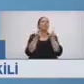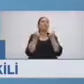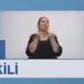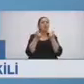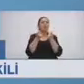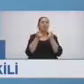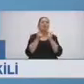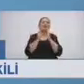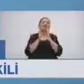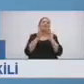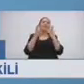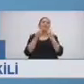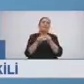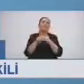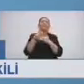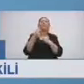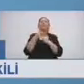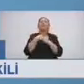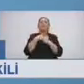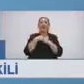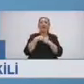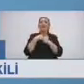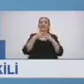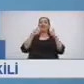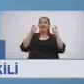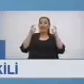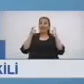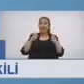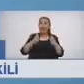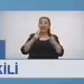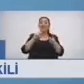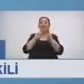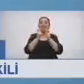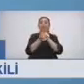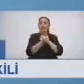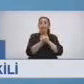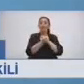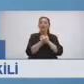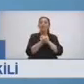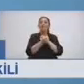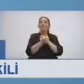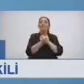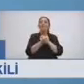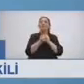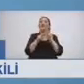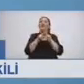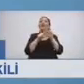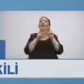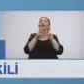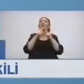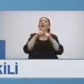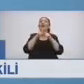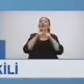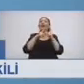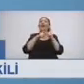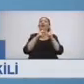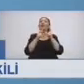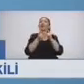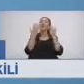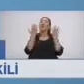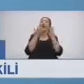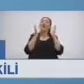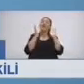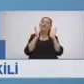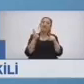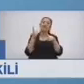hızlıca devam ettirmeliyiz. Ben kentsel dönüşüm hamlesine Kiptaş'ın ve TOKİ'nin daha fazla görev almasını